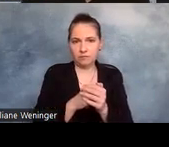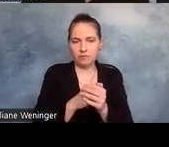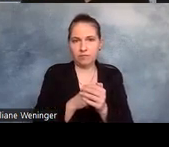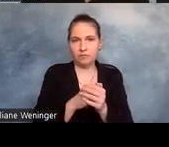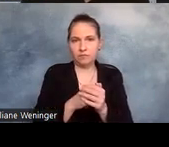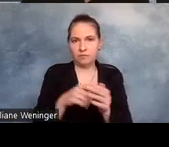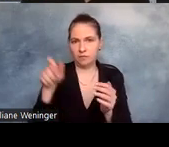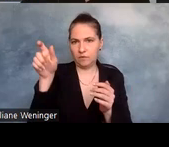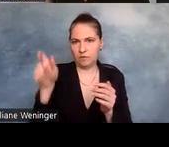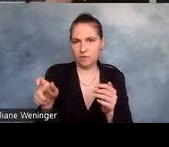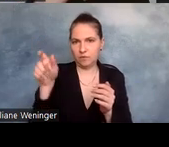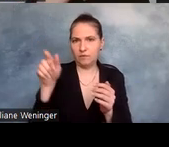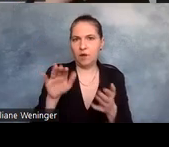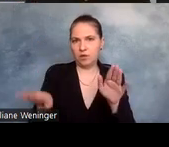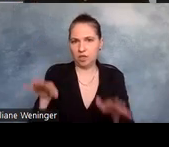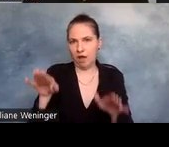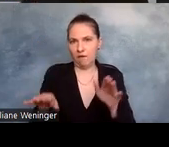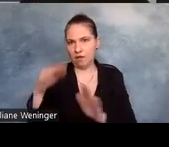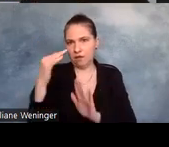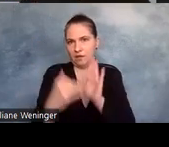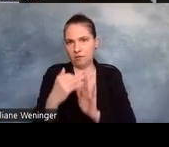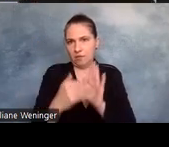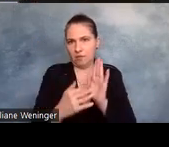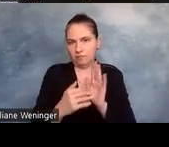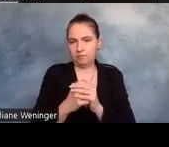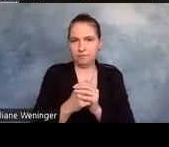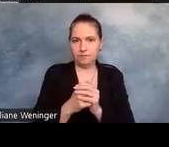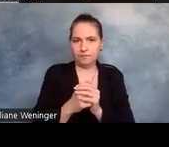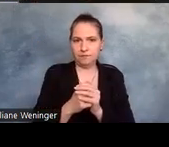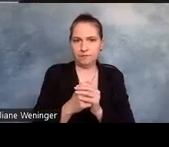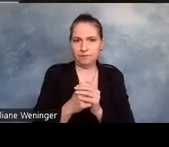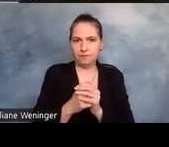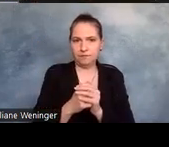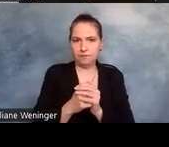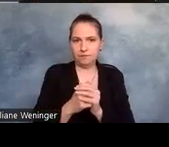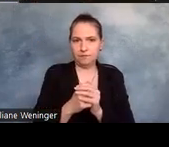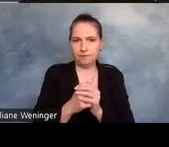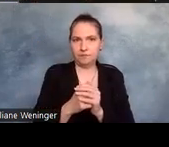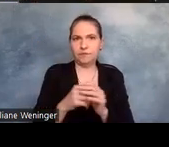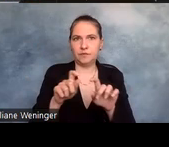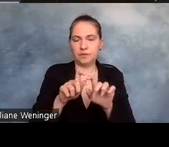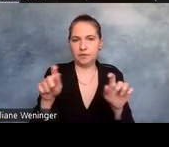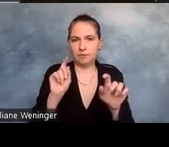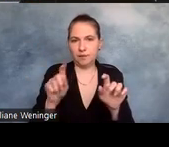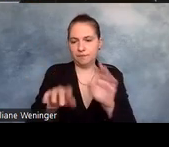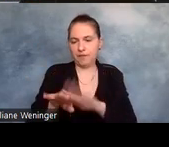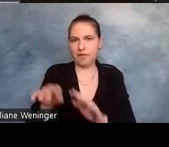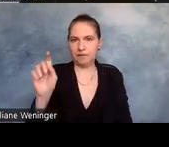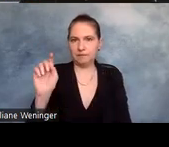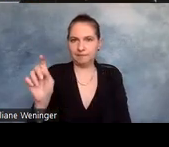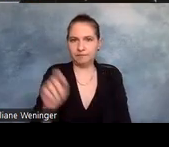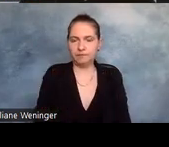Bildschirmrand, da steht auch wieder JavaScript, also das, was dahinter liegt. So im Prinzip, man kann jetzt einfach den Link nehmen, Rechtsklick